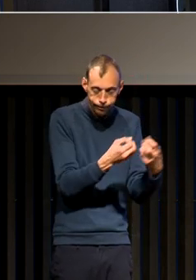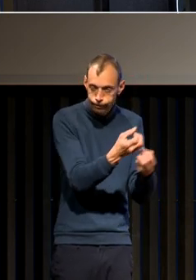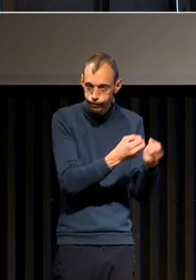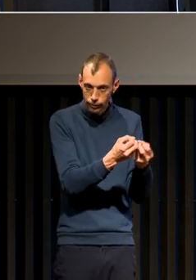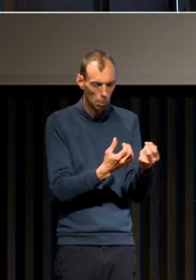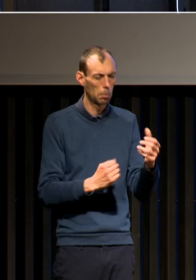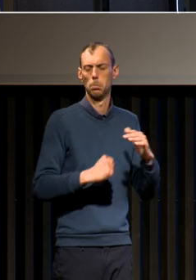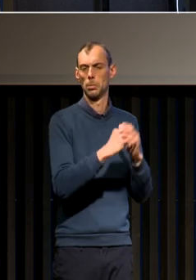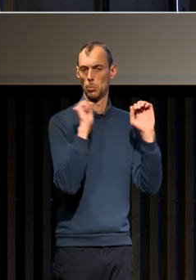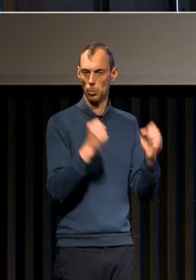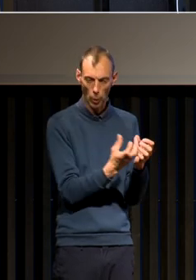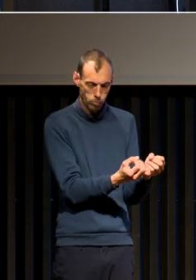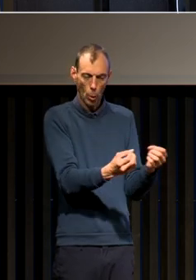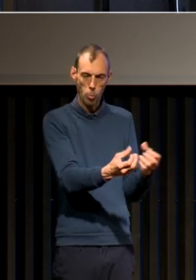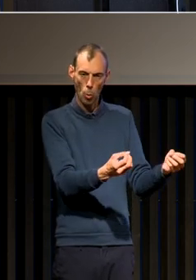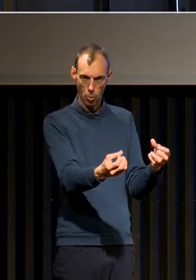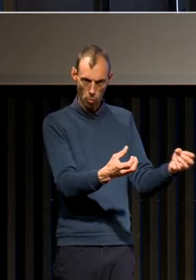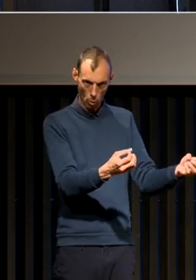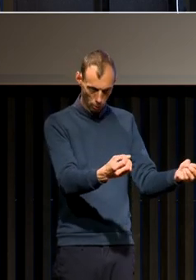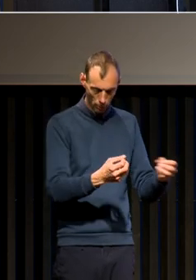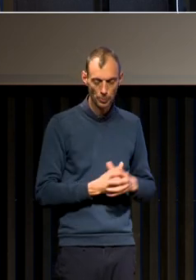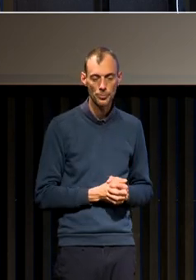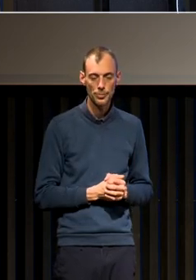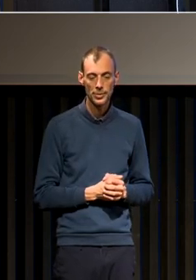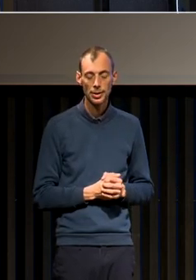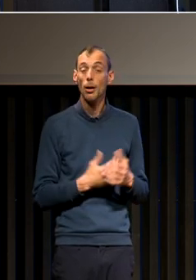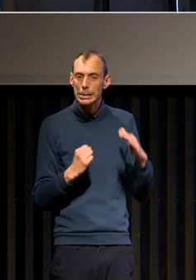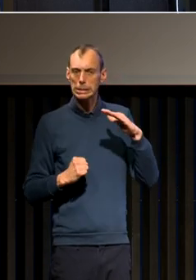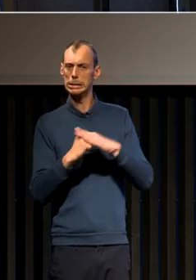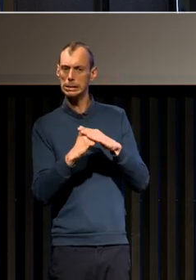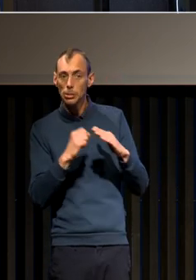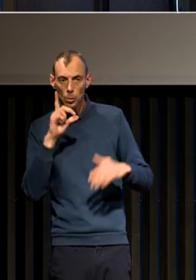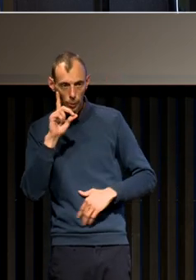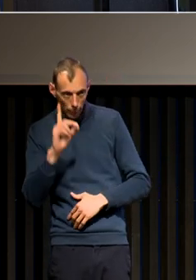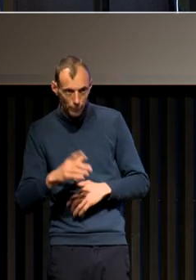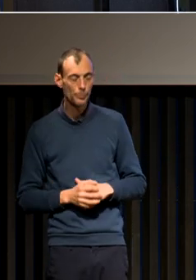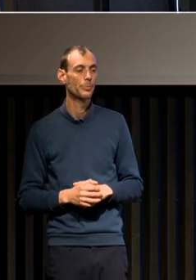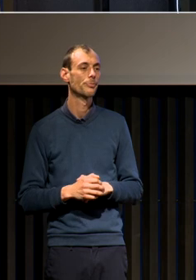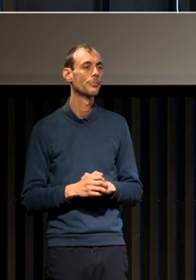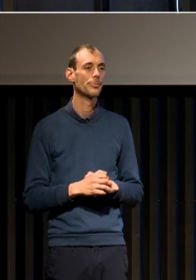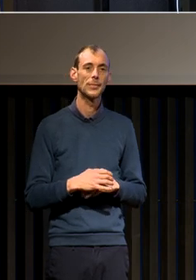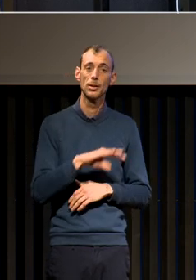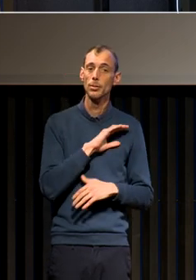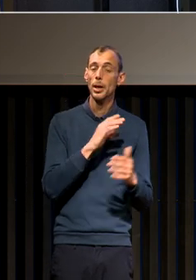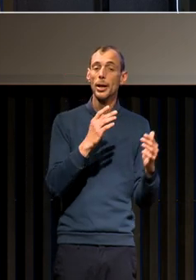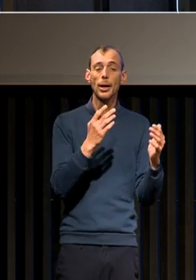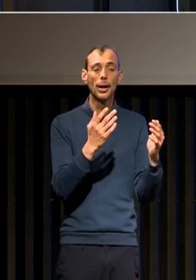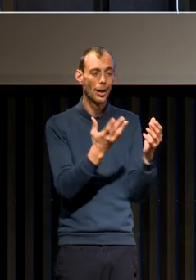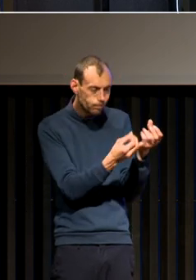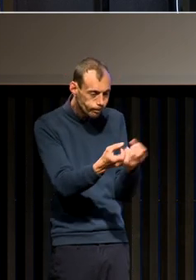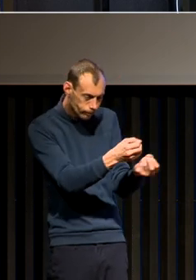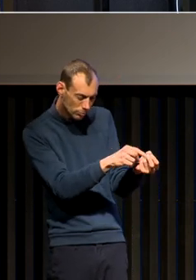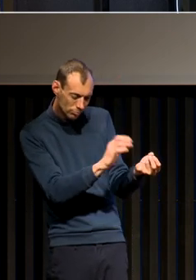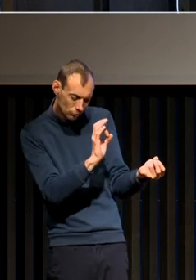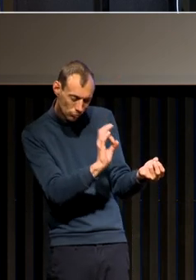ovaires. Pourquoi maximum 2 ? Parce que plus vous avez de follicules matures, plus vous